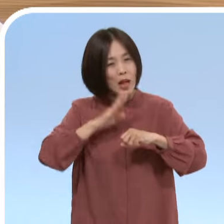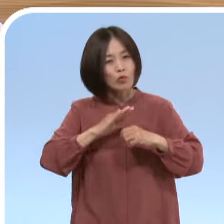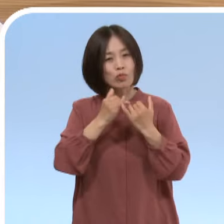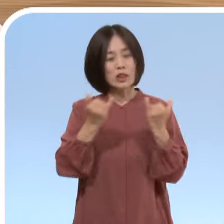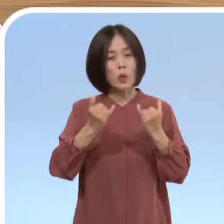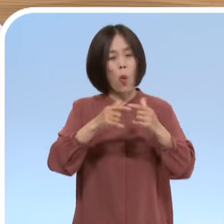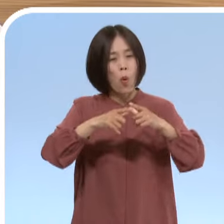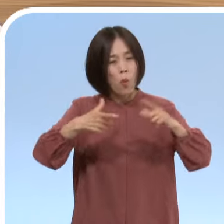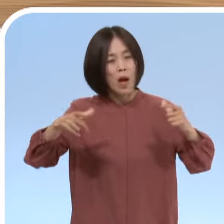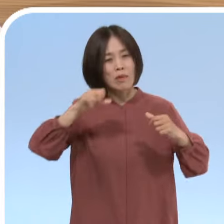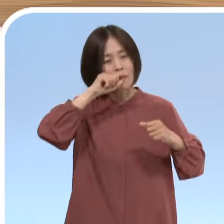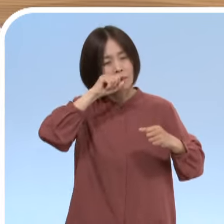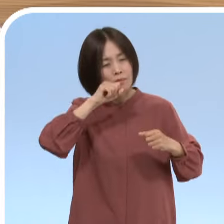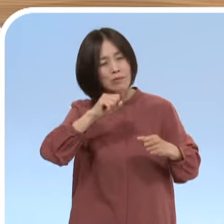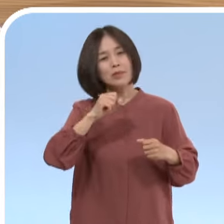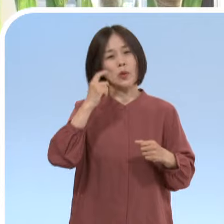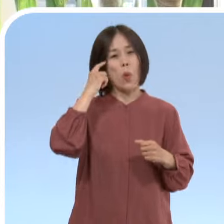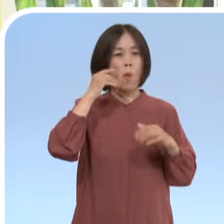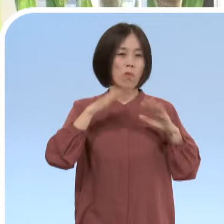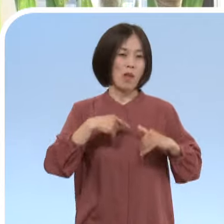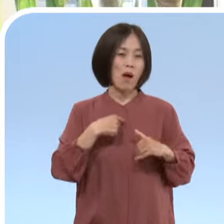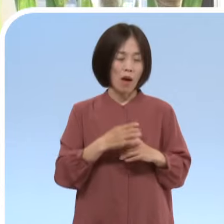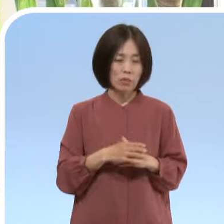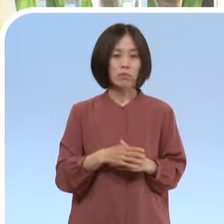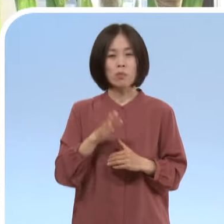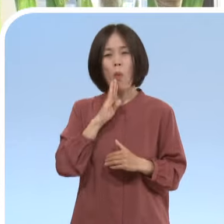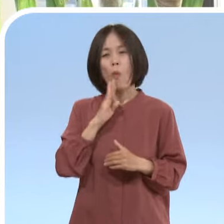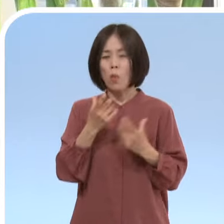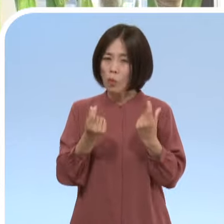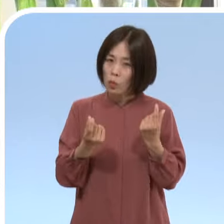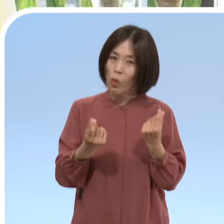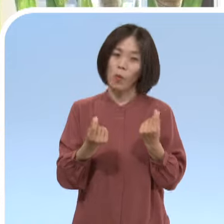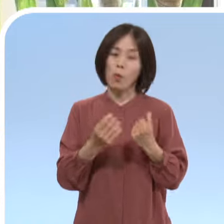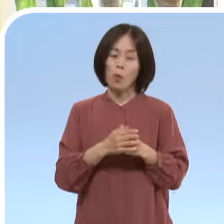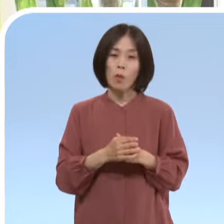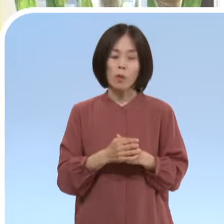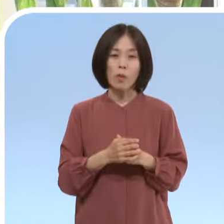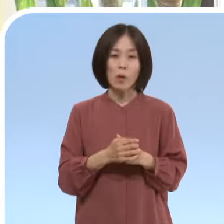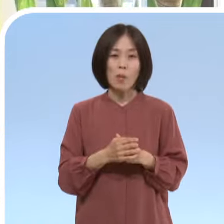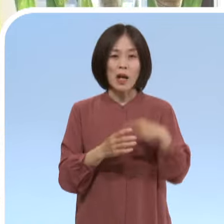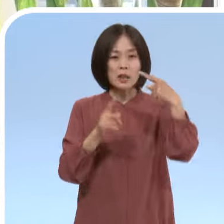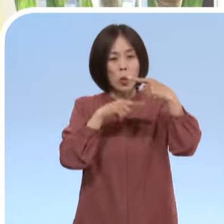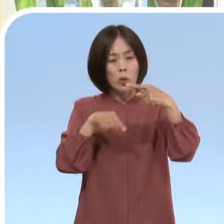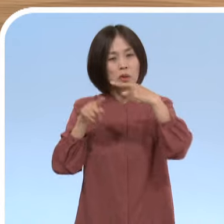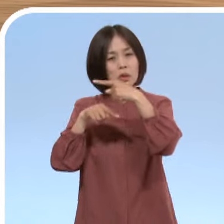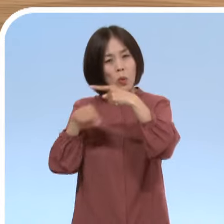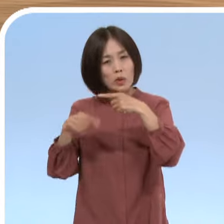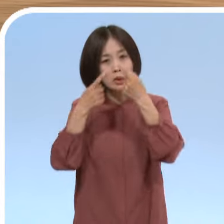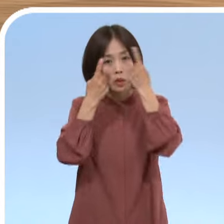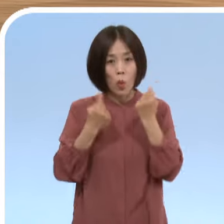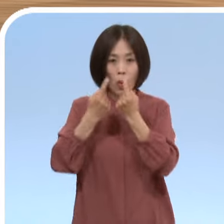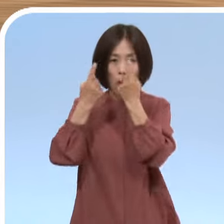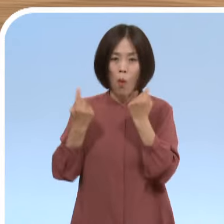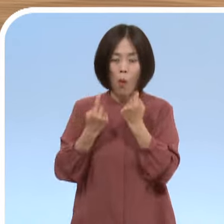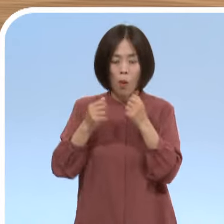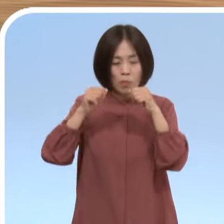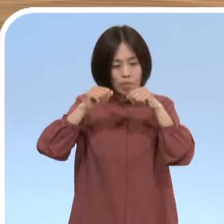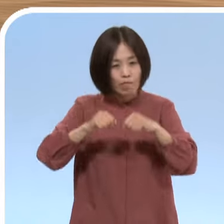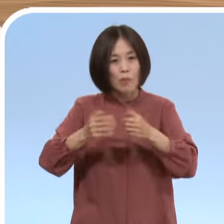なる方がどんどん増えていったらいいなと思いましたね、 はい、いや本当そうだと思います、はい、一人一人がやっぱり